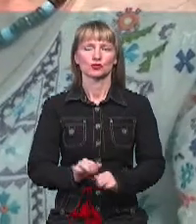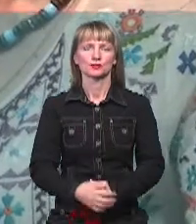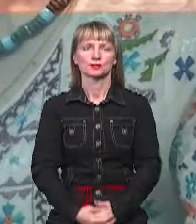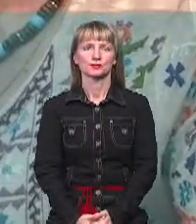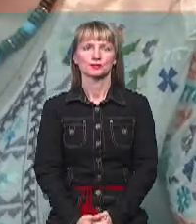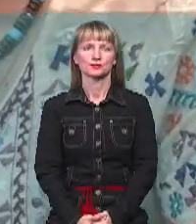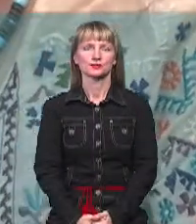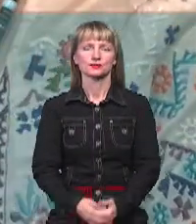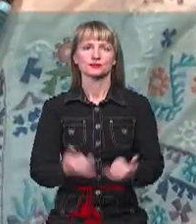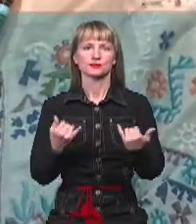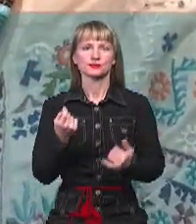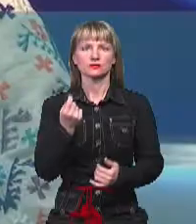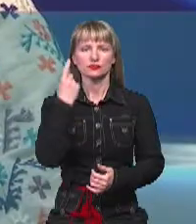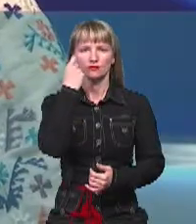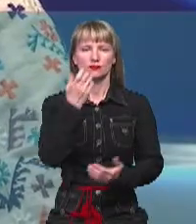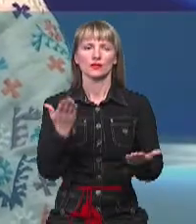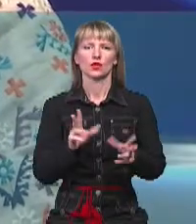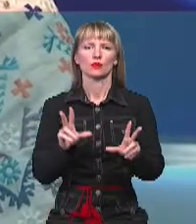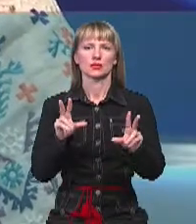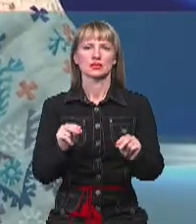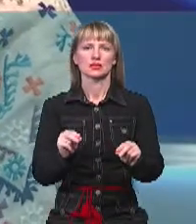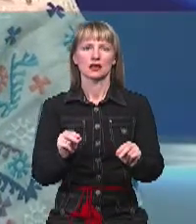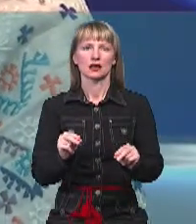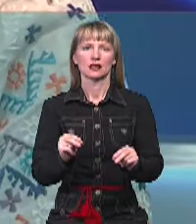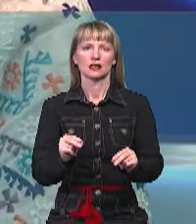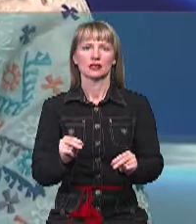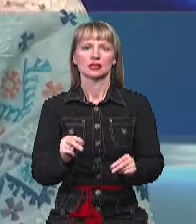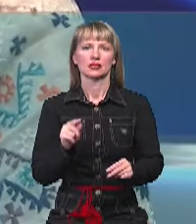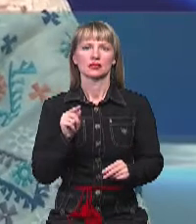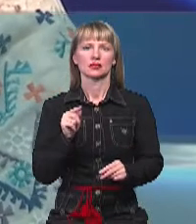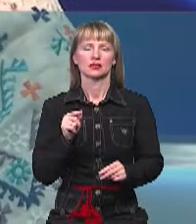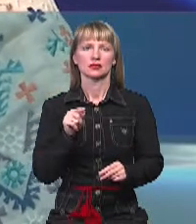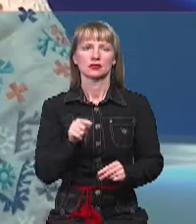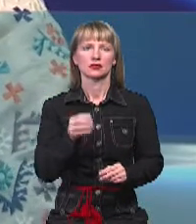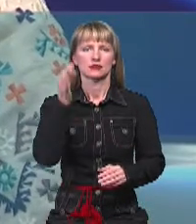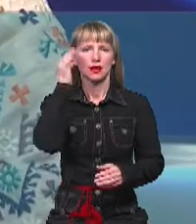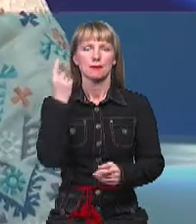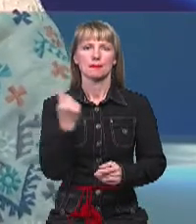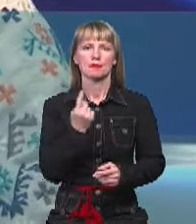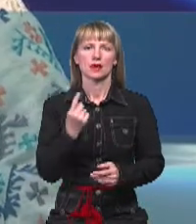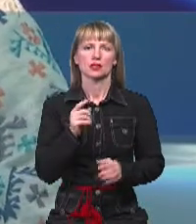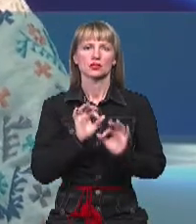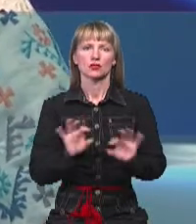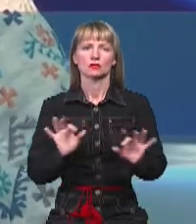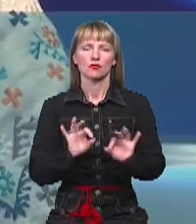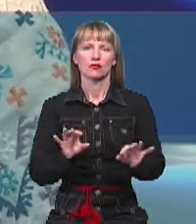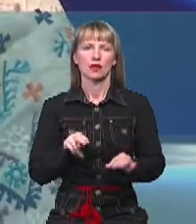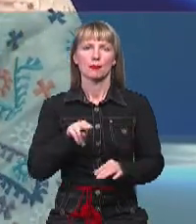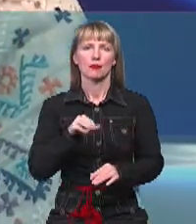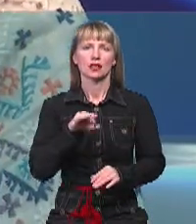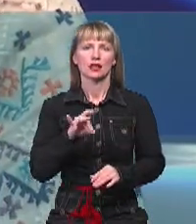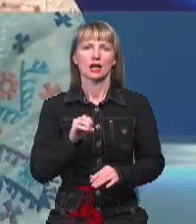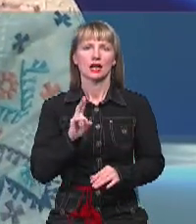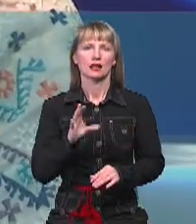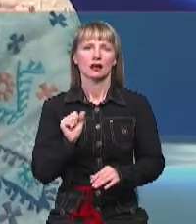озброєний. Отже, зараз трохи інформації, яку ми пообіцяли. До речі, та панель, про яку ти згадувала перша, там, де доповідав Олег Петренко,